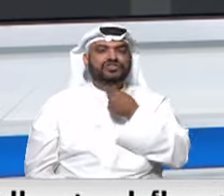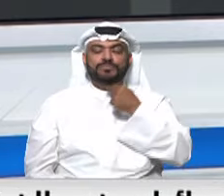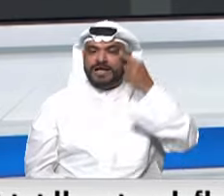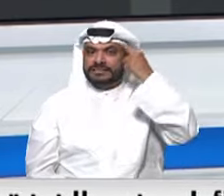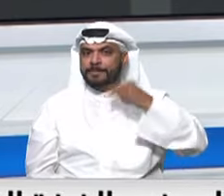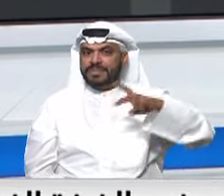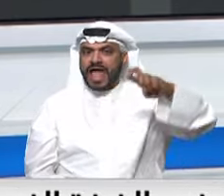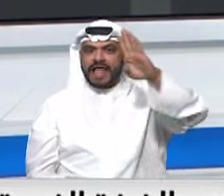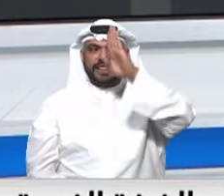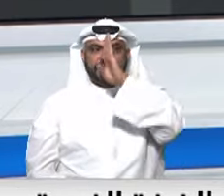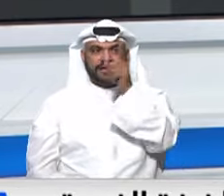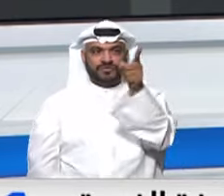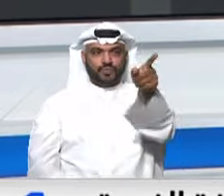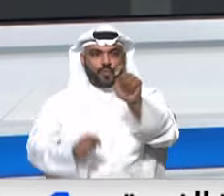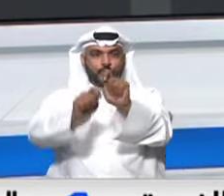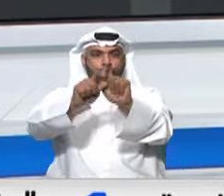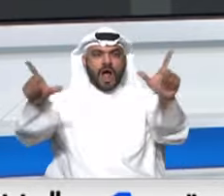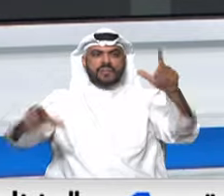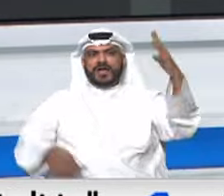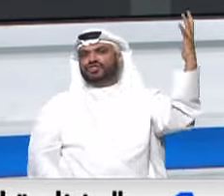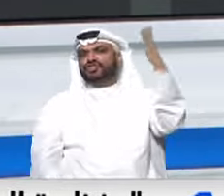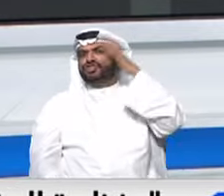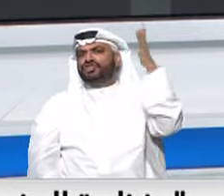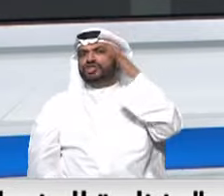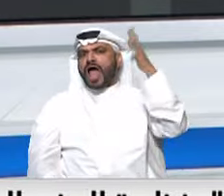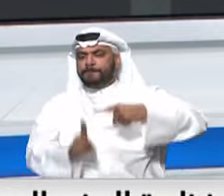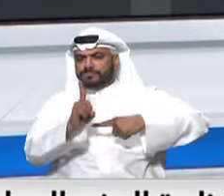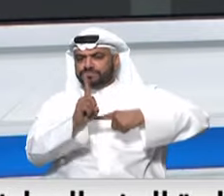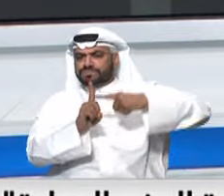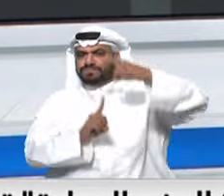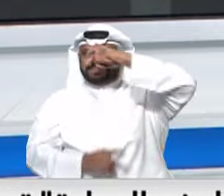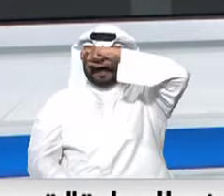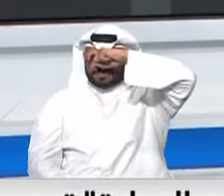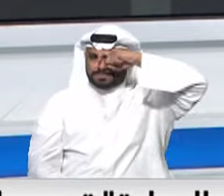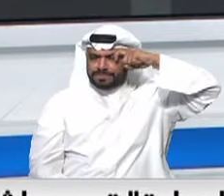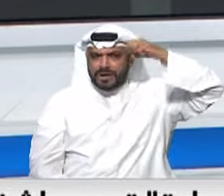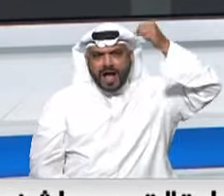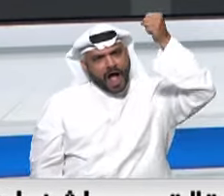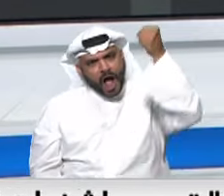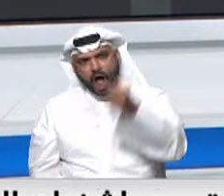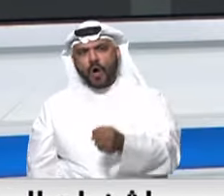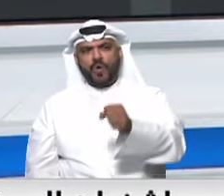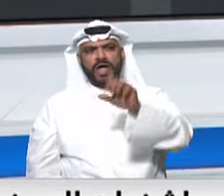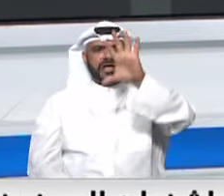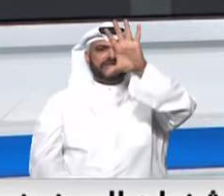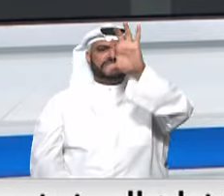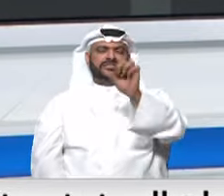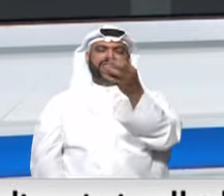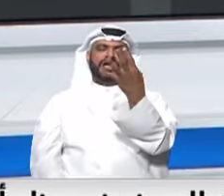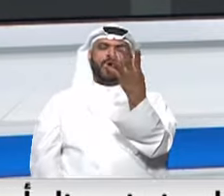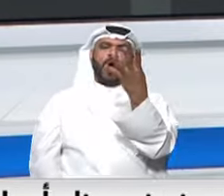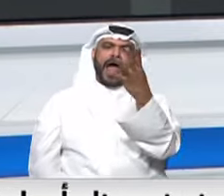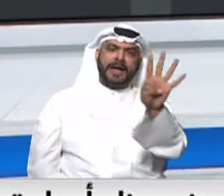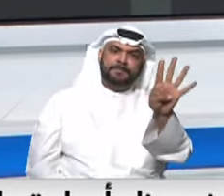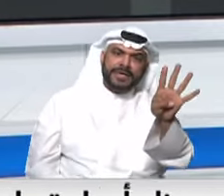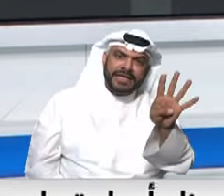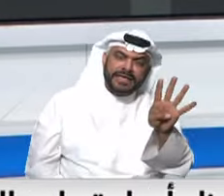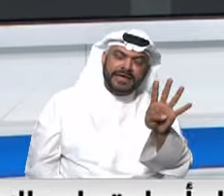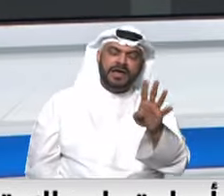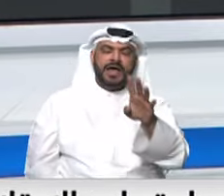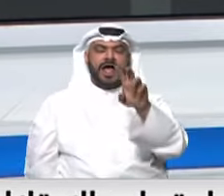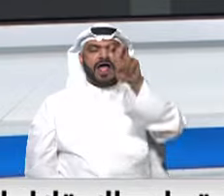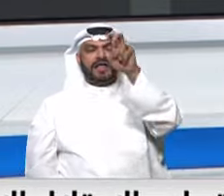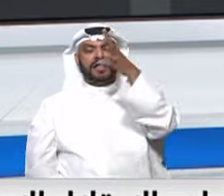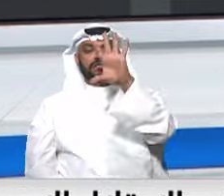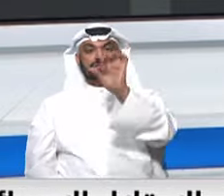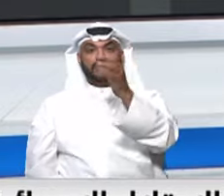لا تزال درجات الحرارة شديدة الحرارة في النهار تميل إلى الحرارة بالليل، متوقع أن تتفاوت درجات الحرارة العظمى ما بين 47